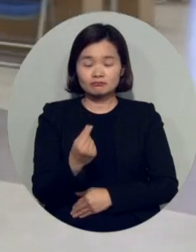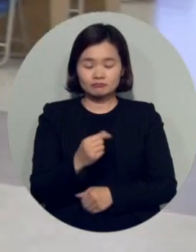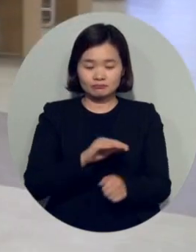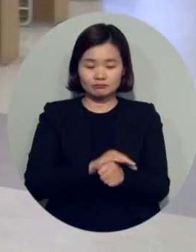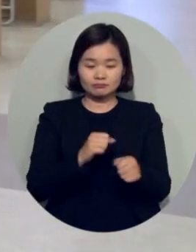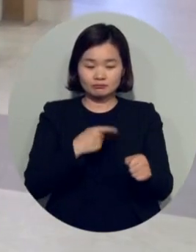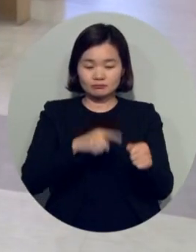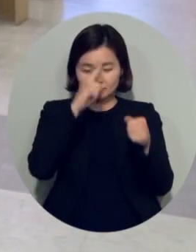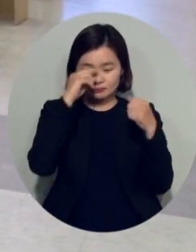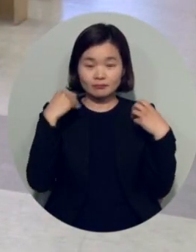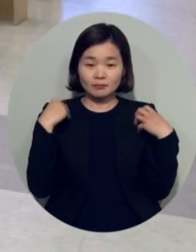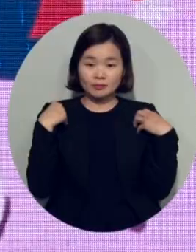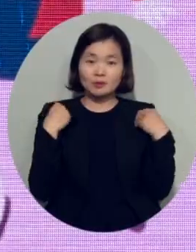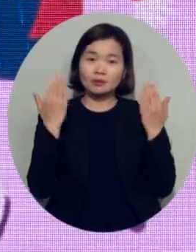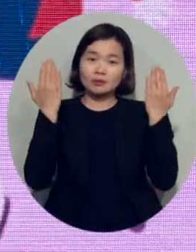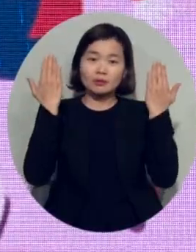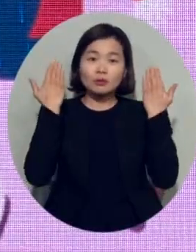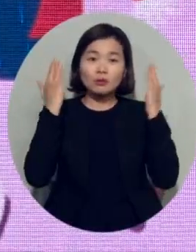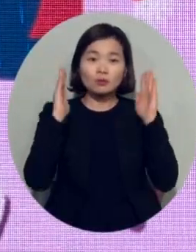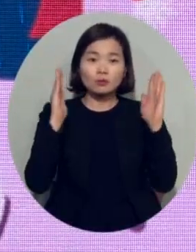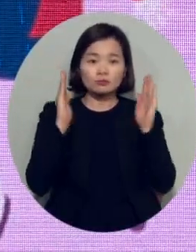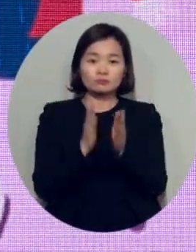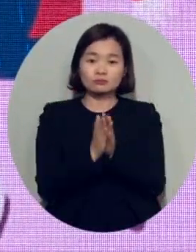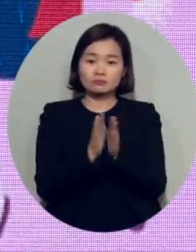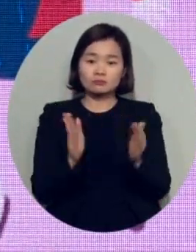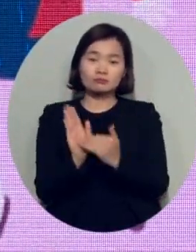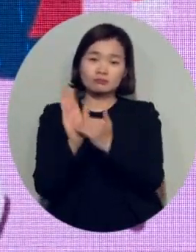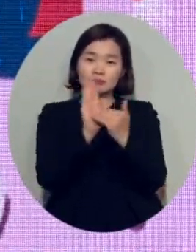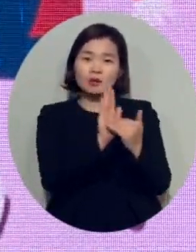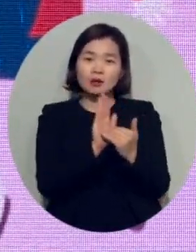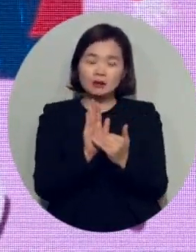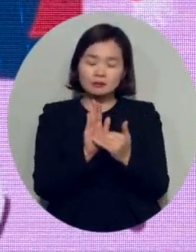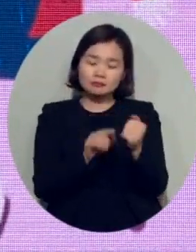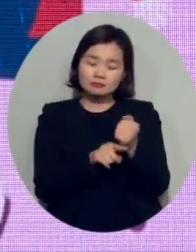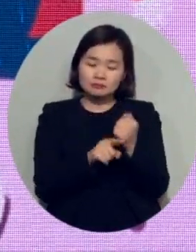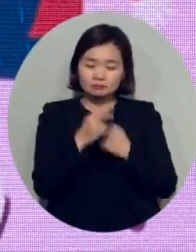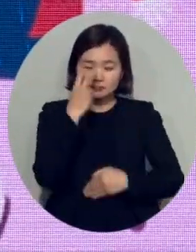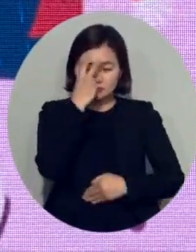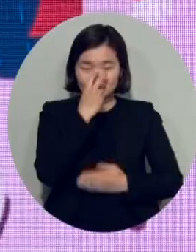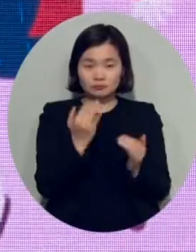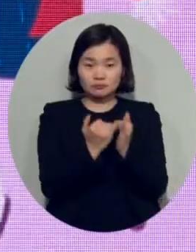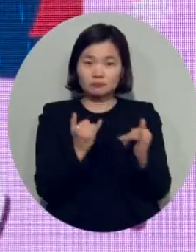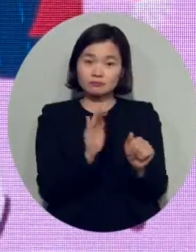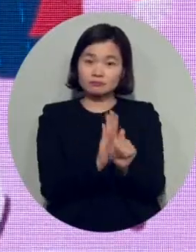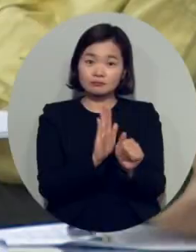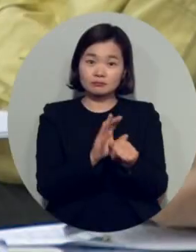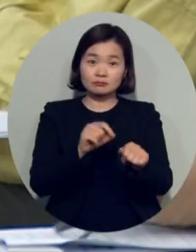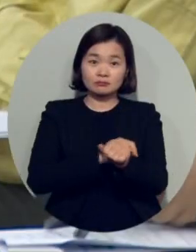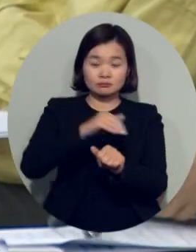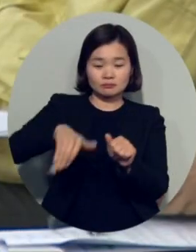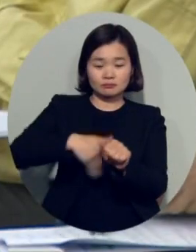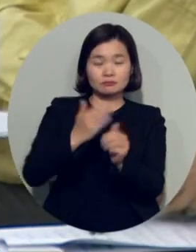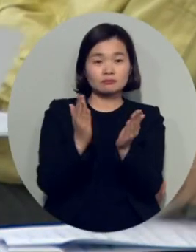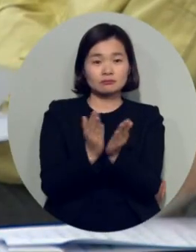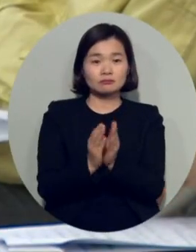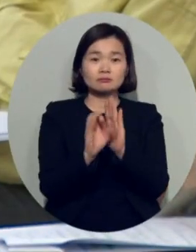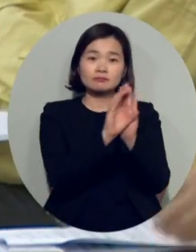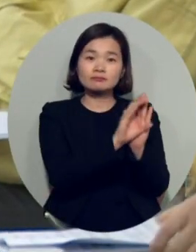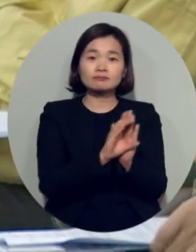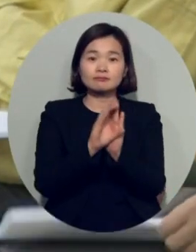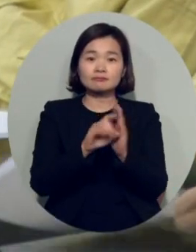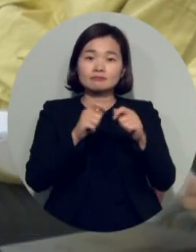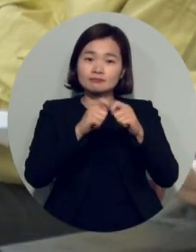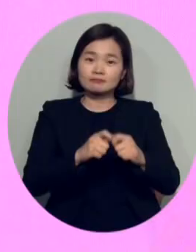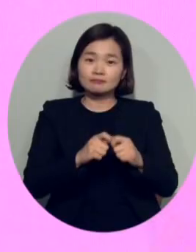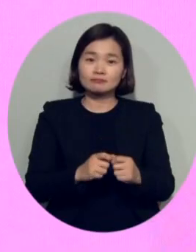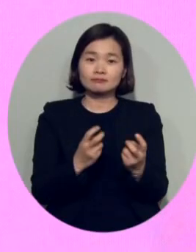경상북도교육청도 정상 등교 방침과 함께 방역과 역학조사 인력 지원, 지역의 특수성을 고려한 코로나 대응 세부